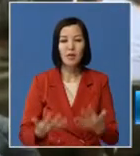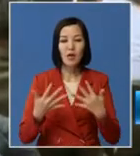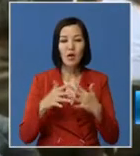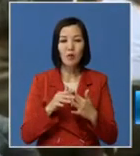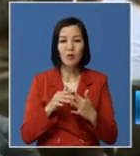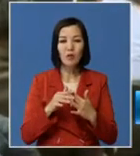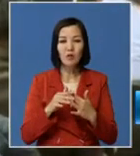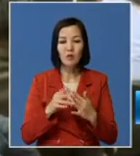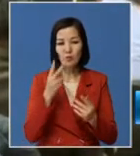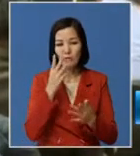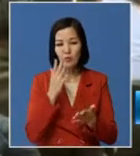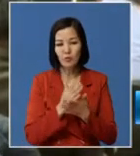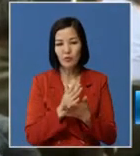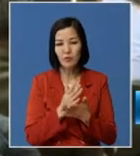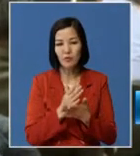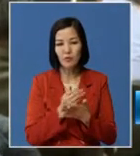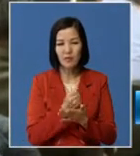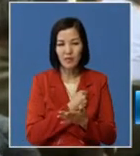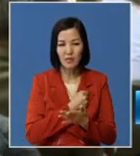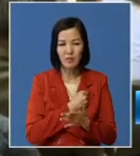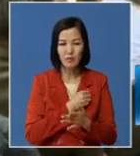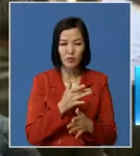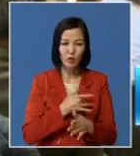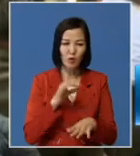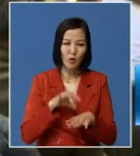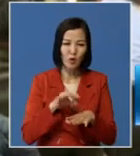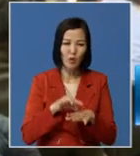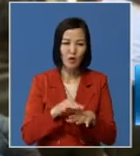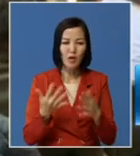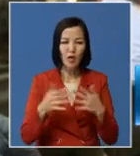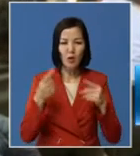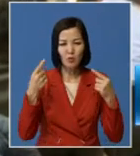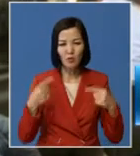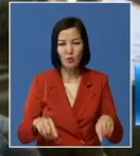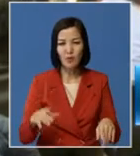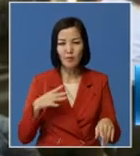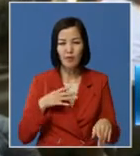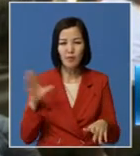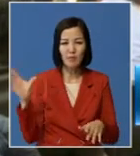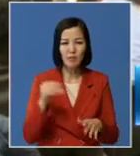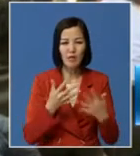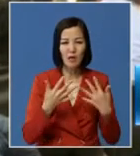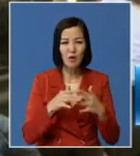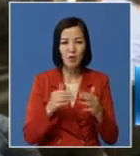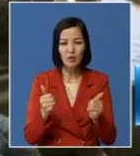Ауылдың мына көріп жүрміз ғой, барып жанымыз ашиды. Ауылды қазір құлдырап бара жатқандарына, барлық ауылдардың маңайымызда талай